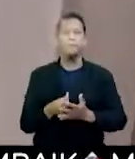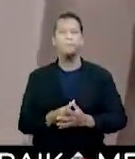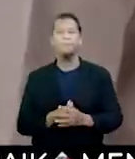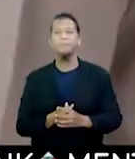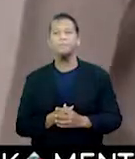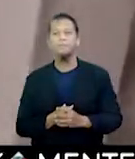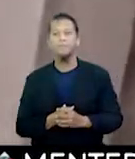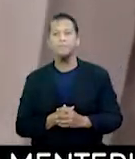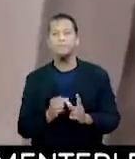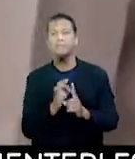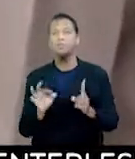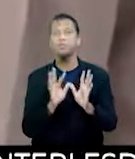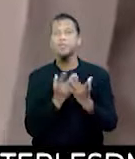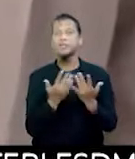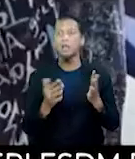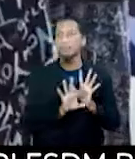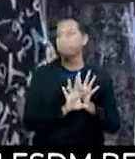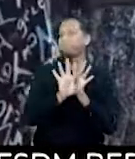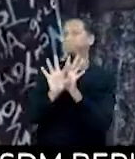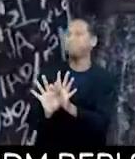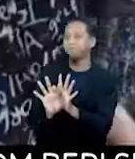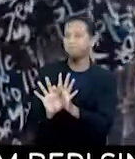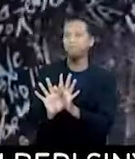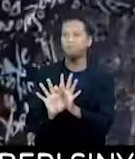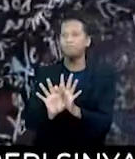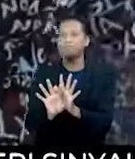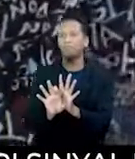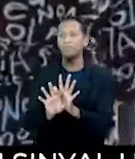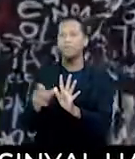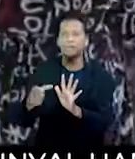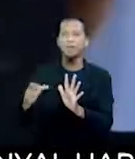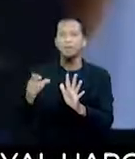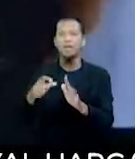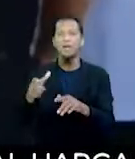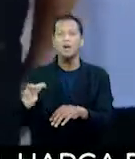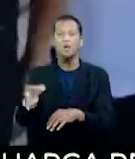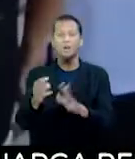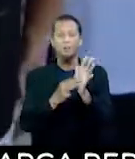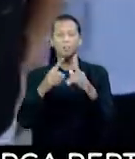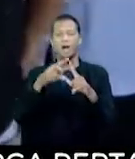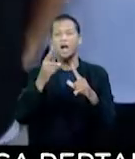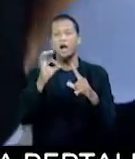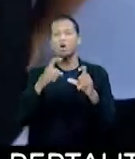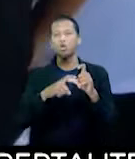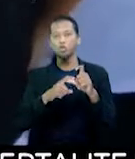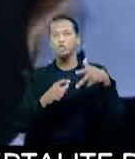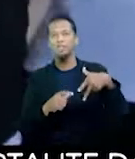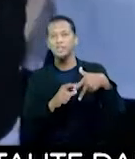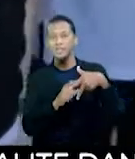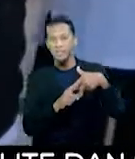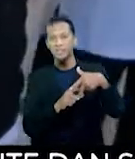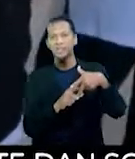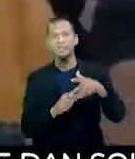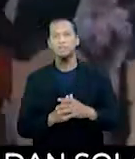Ribuan warga memadati aula kantor Camat Lau di Kecamatan Lau, Kabupaten Maros, Sulawesi Selatan untuk menerima bantuan langsung tunai.